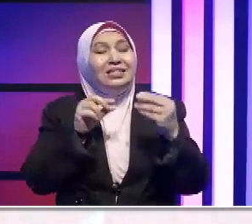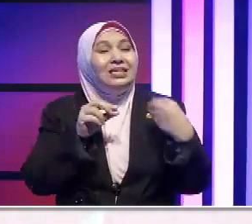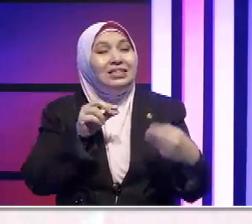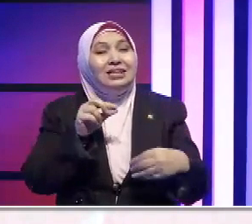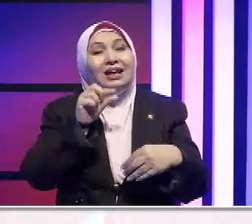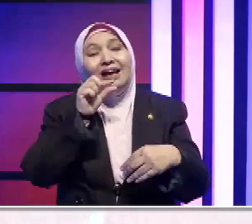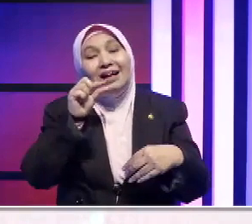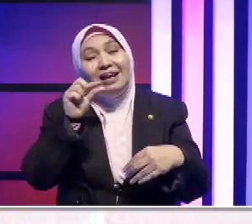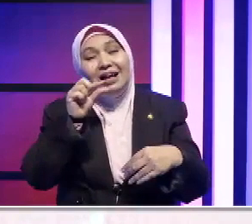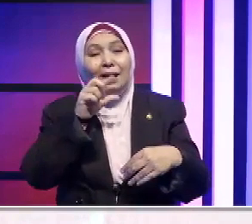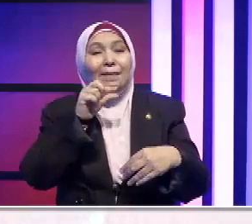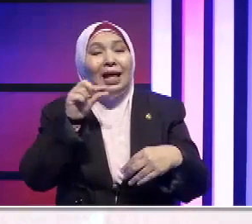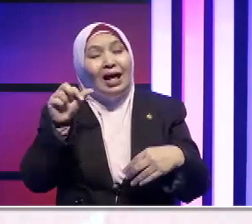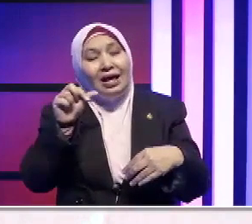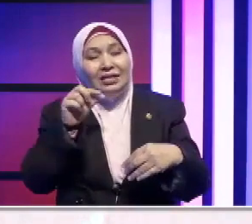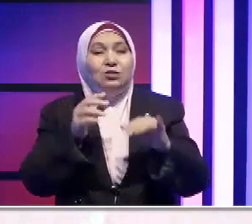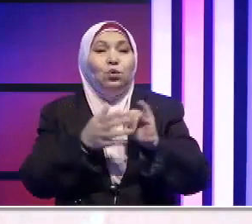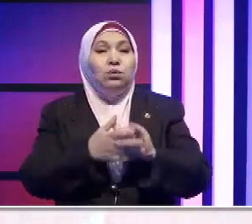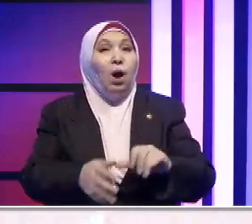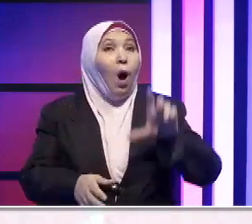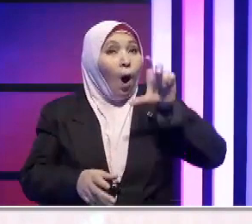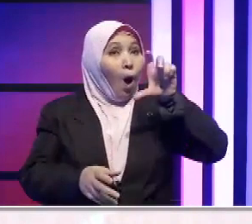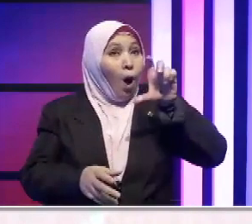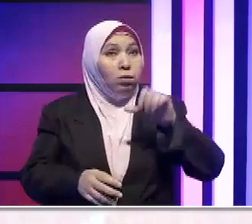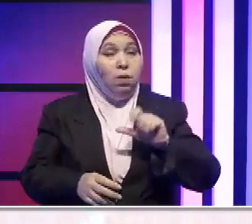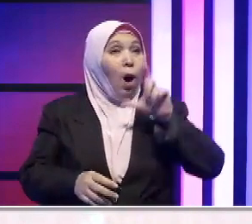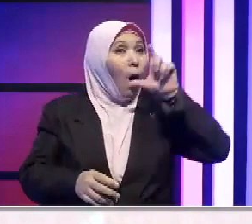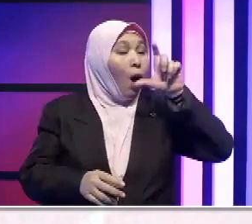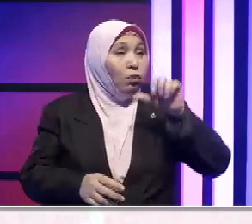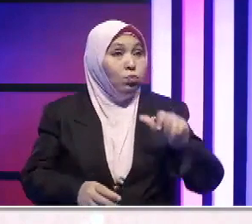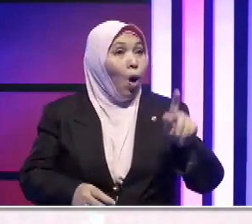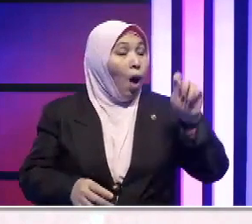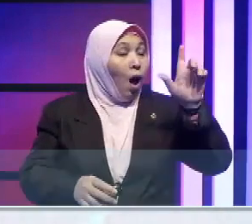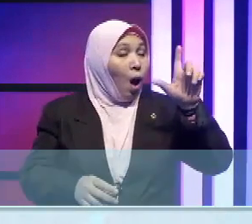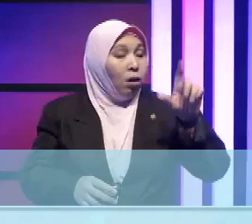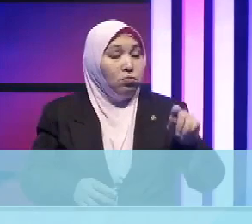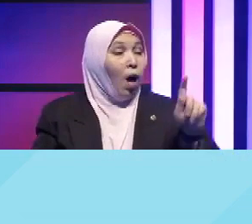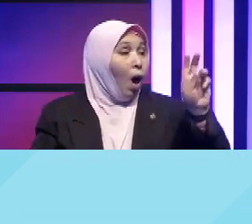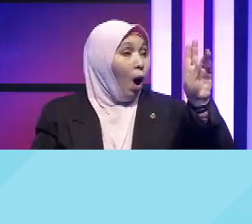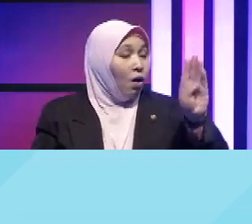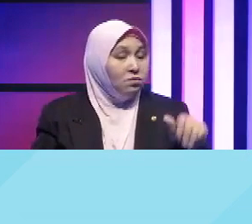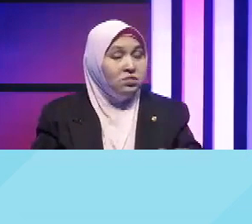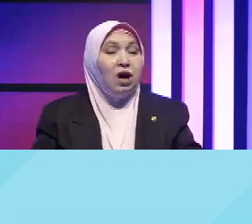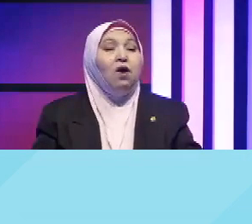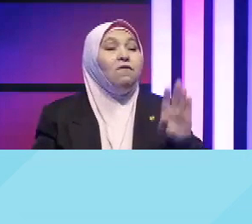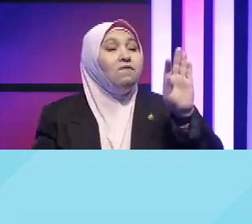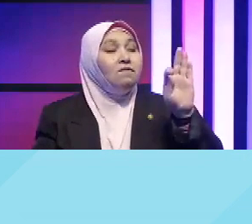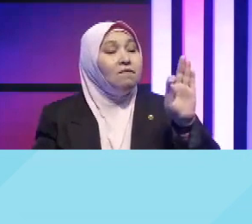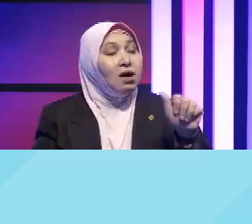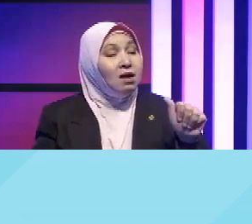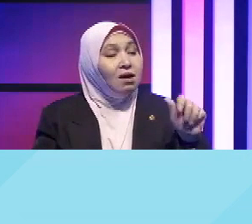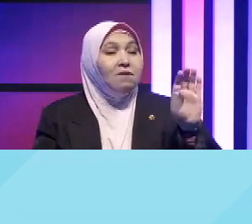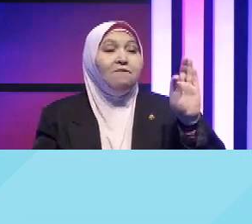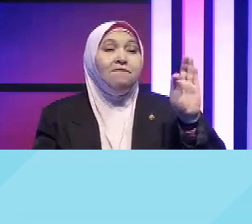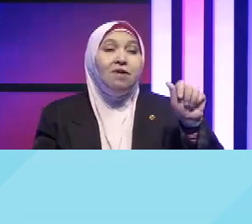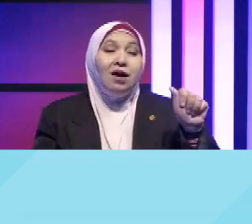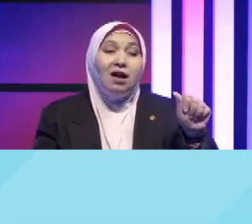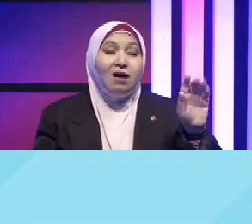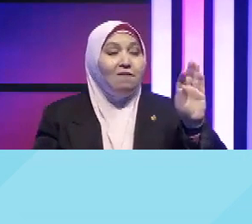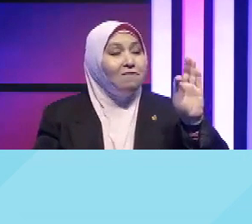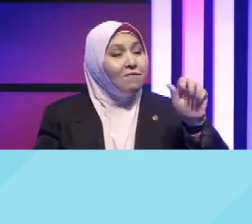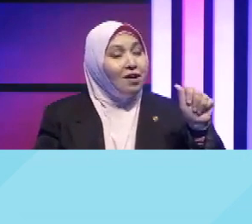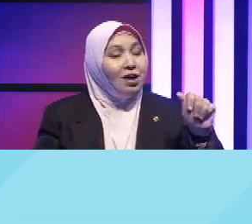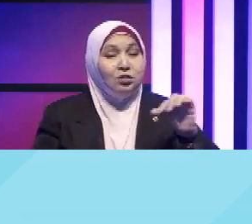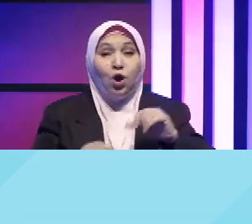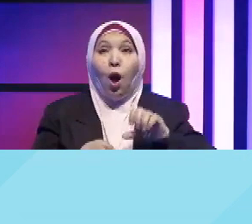A ba, sekadar itu. Jangan a, jangan fal, fa, bukan fa. Fa fa, biasa saja. Jangan terlalu